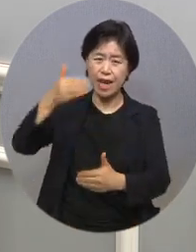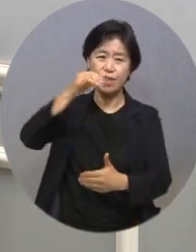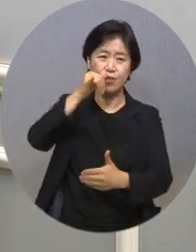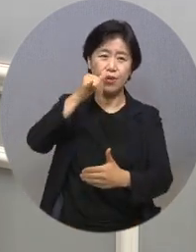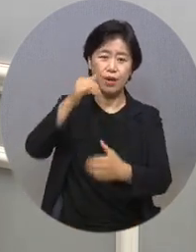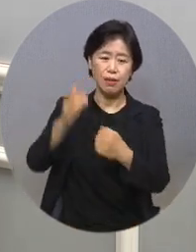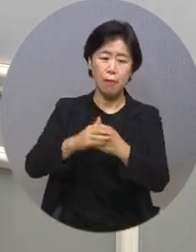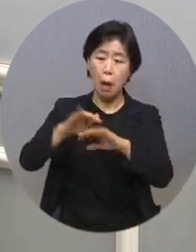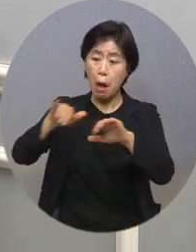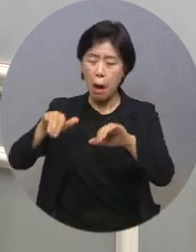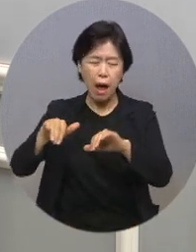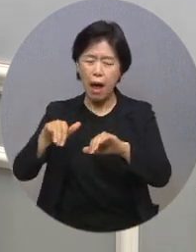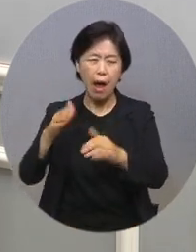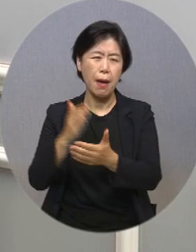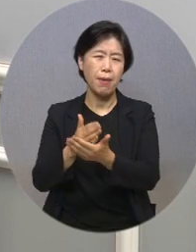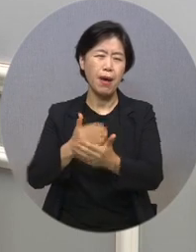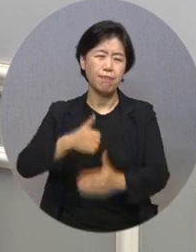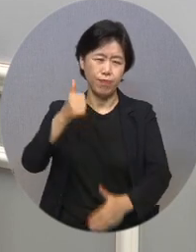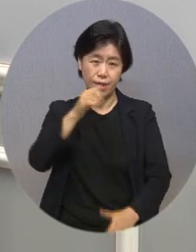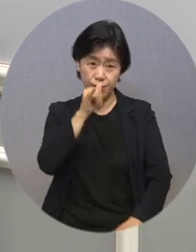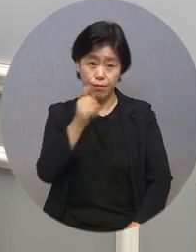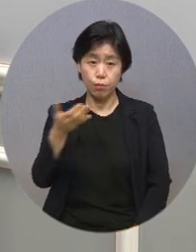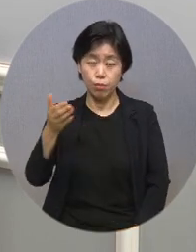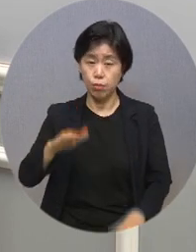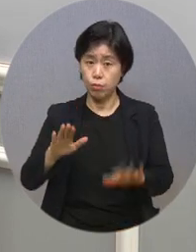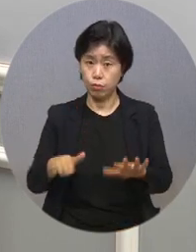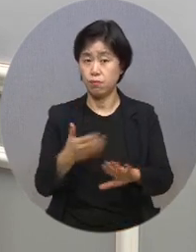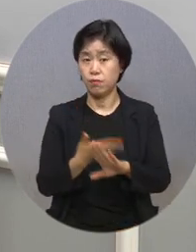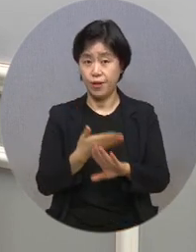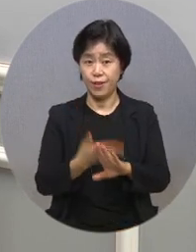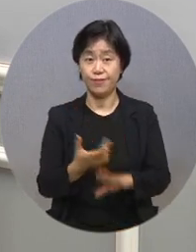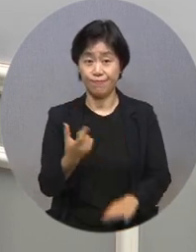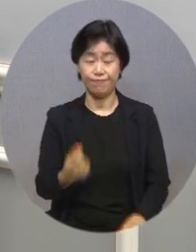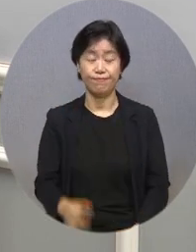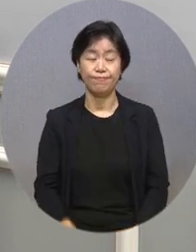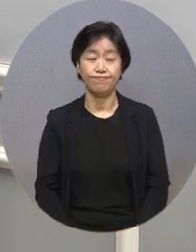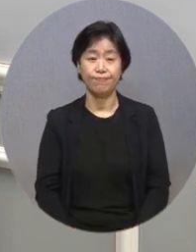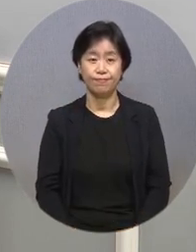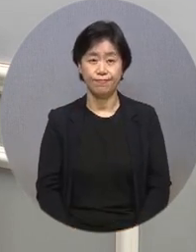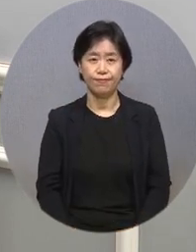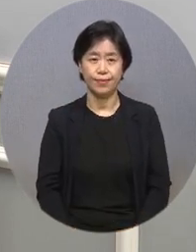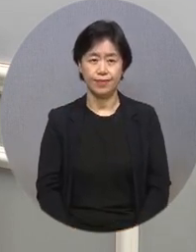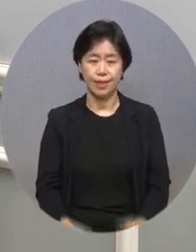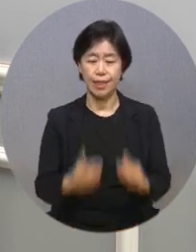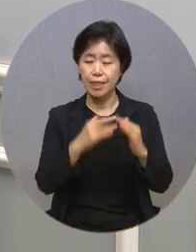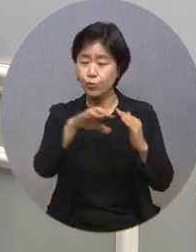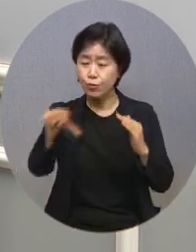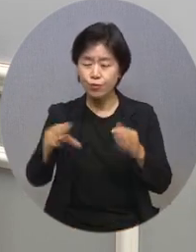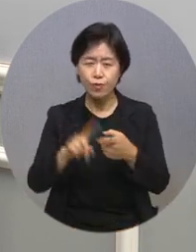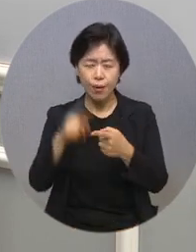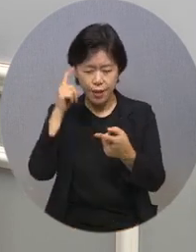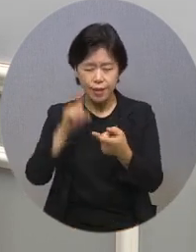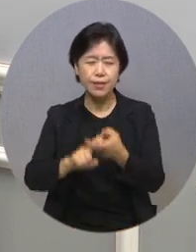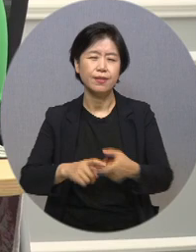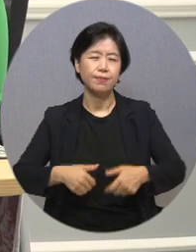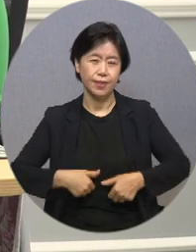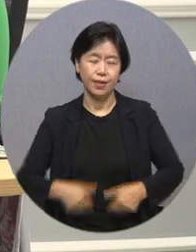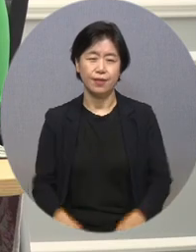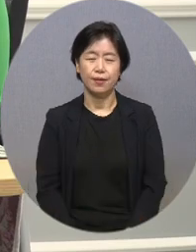관여하지 않는 거야. 네, 뭐 이런 그렇죠. 얘기도 있었는데. 네. 지금은 그렇지 않습니다, 여러분. 네. 예. 같이 관심 모아주셨으면